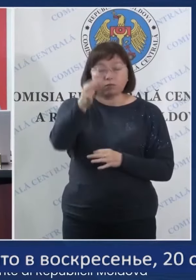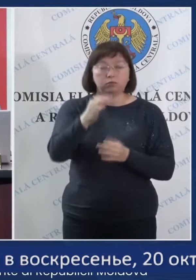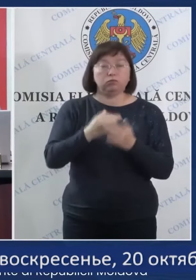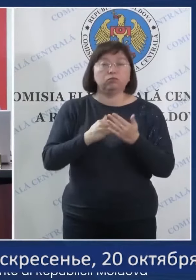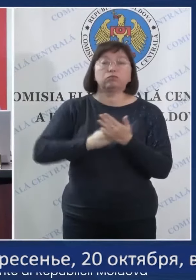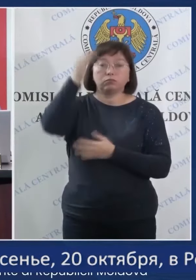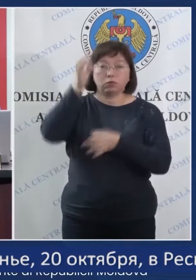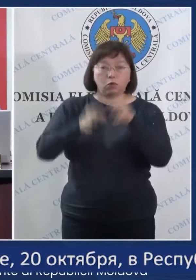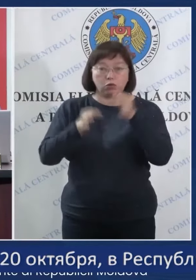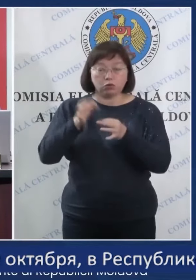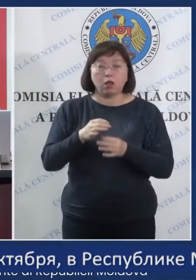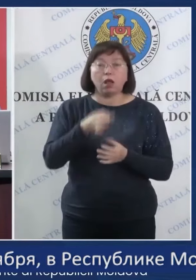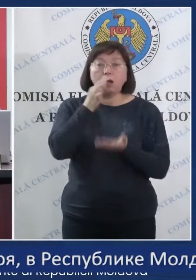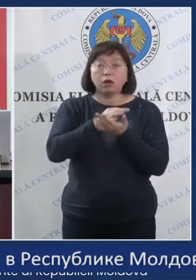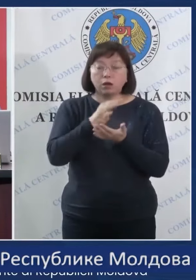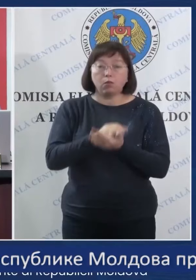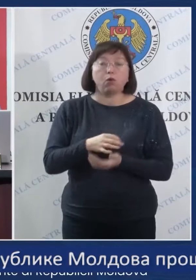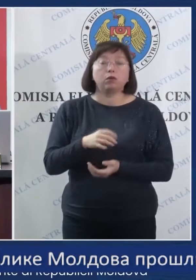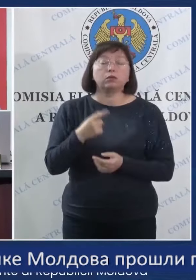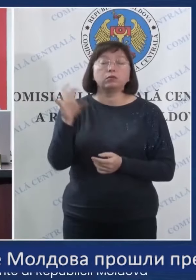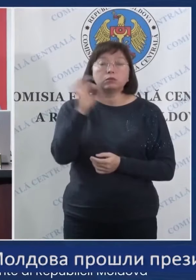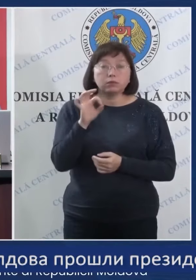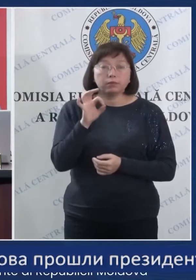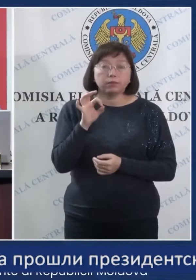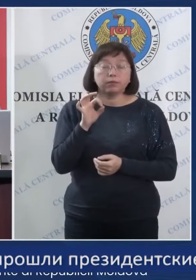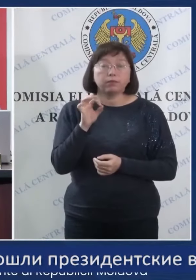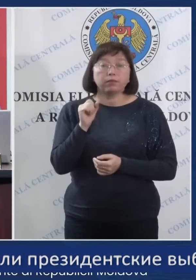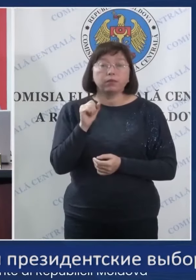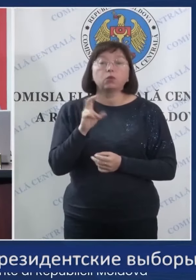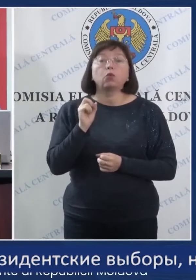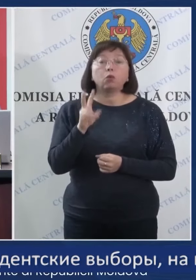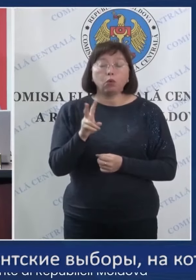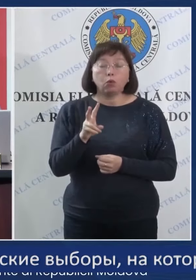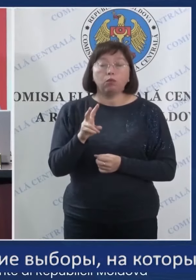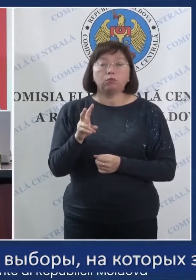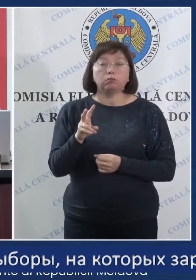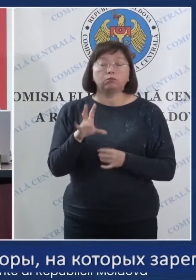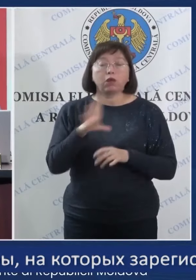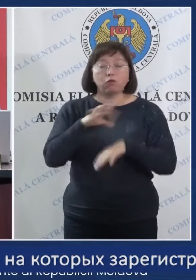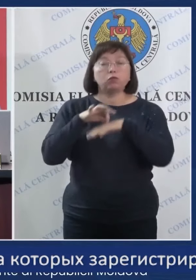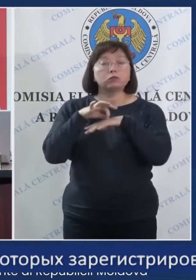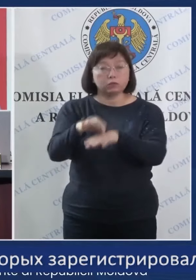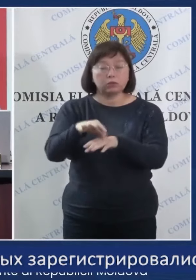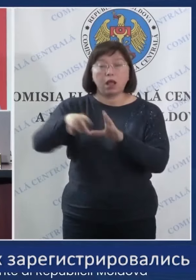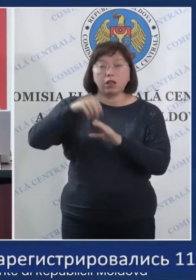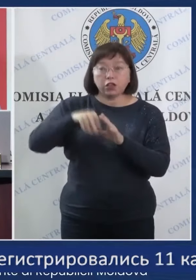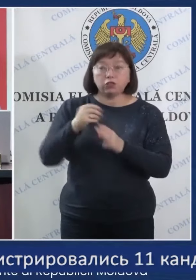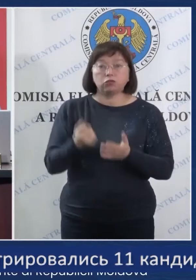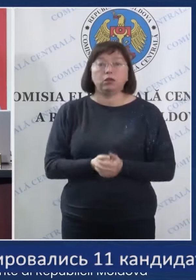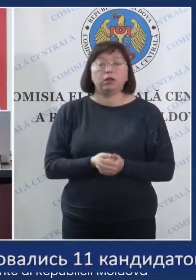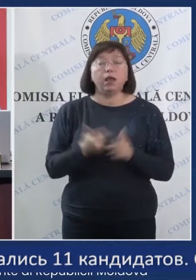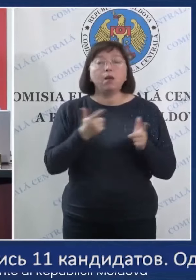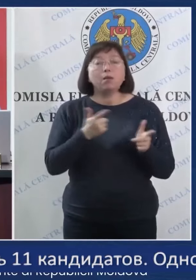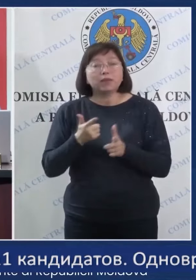Constituționale un raport privind cum s-au desfășurat alegerile, deci